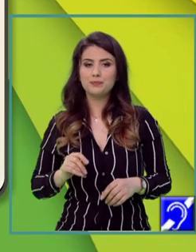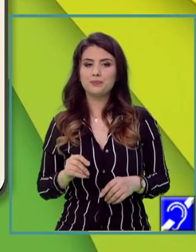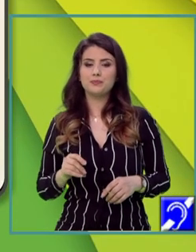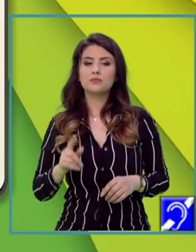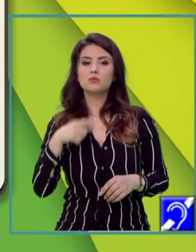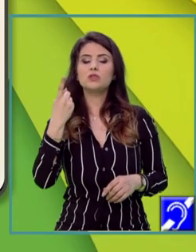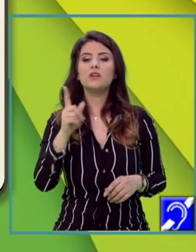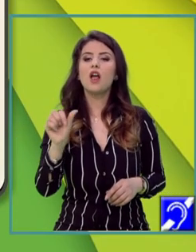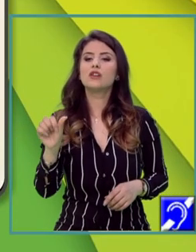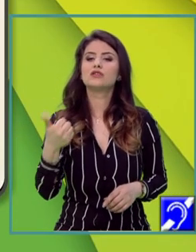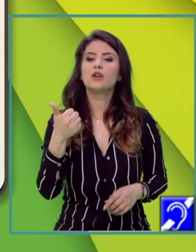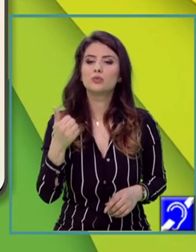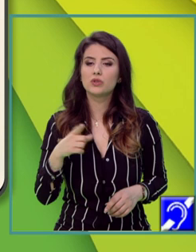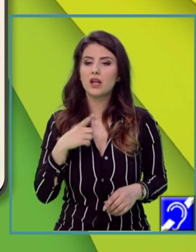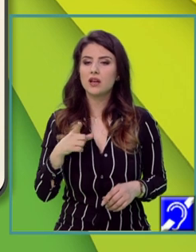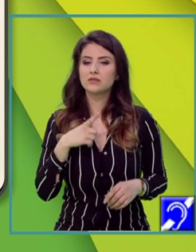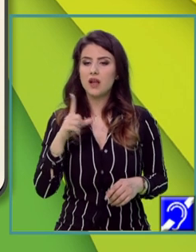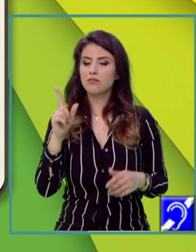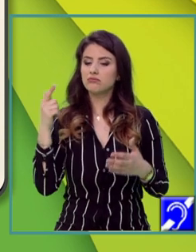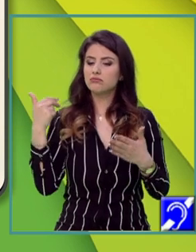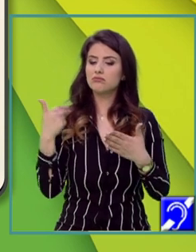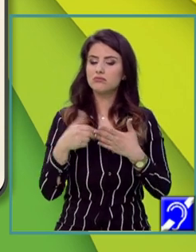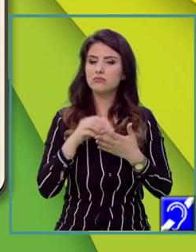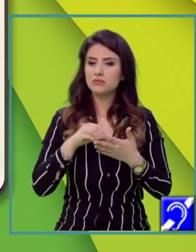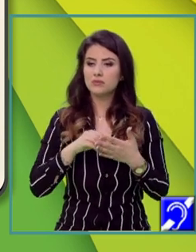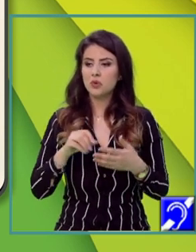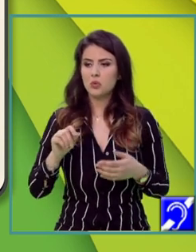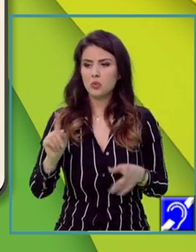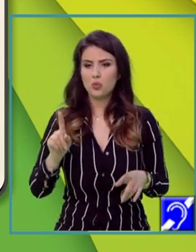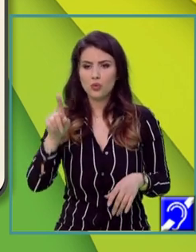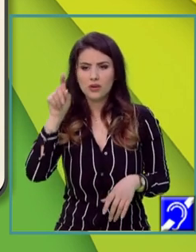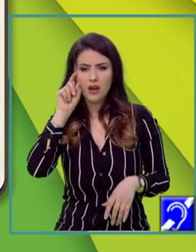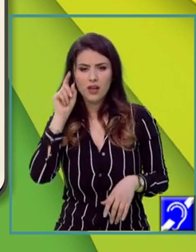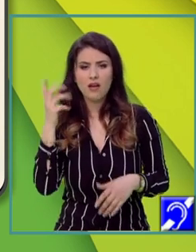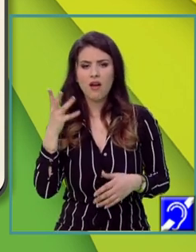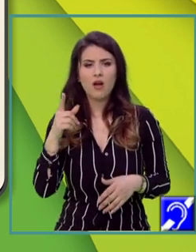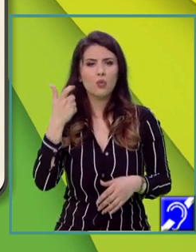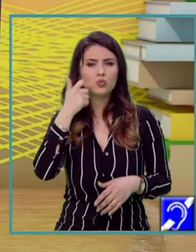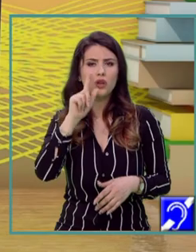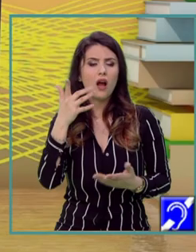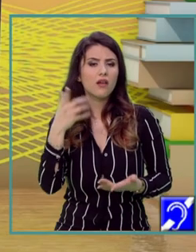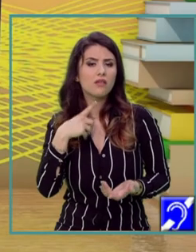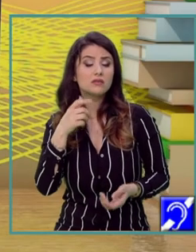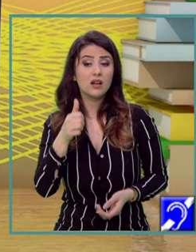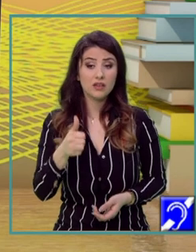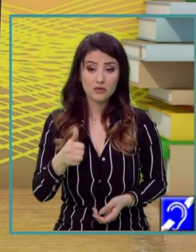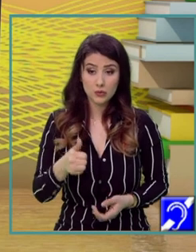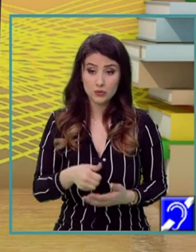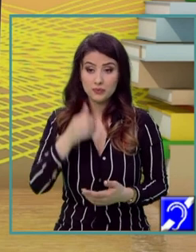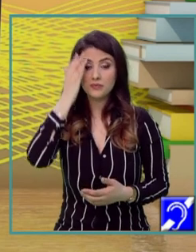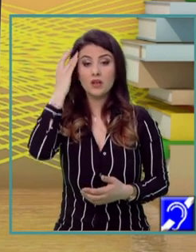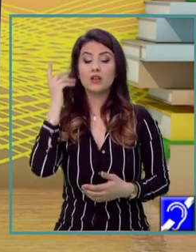în zona aceasta a naratorului subiectiv ne credibil Încă nu știm Care este adevărul chiar și finalul romanului